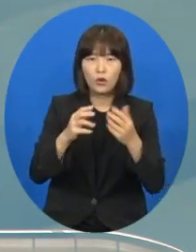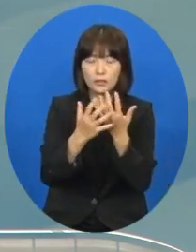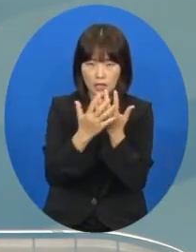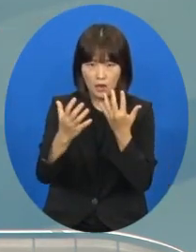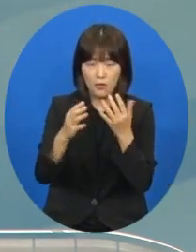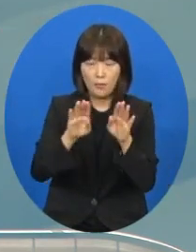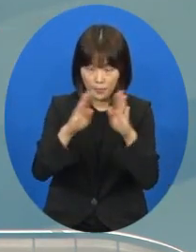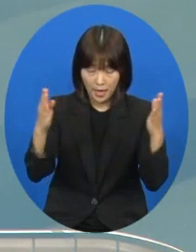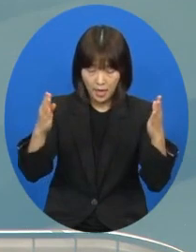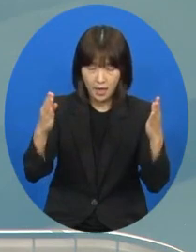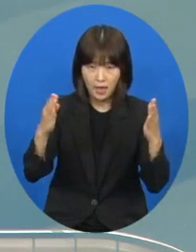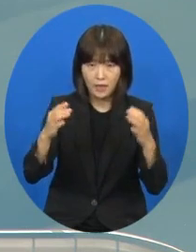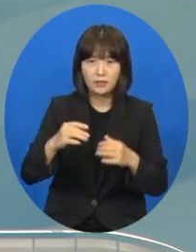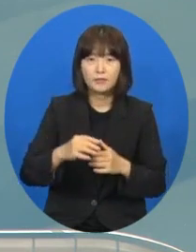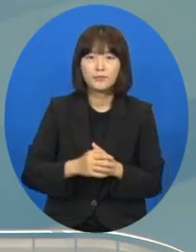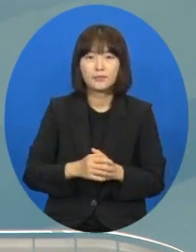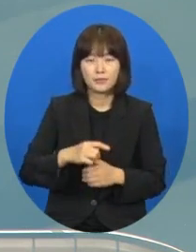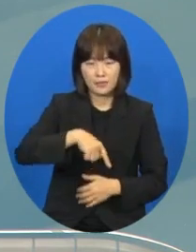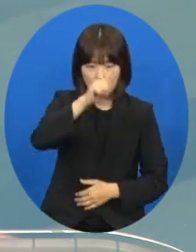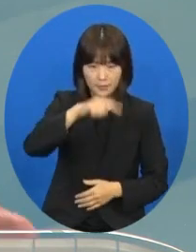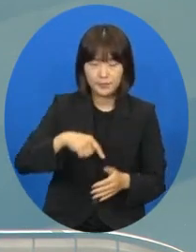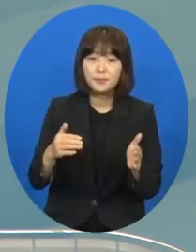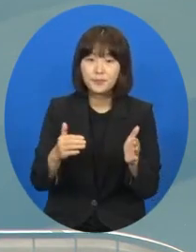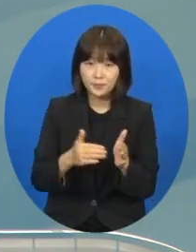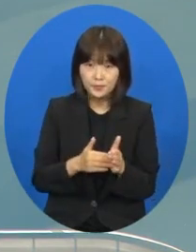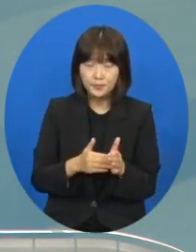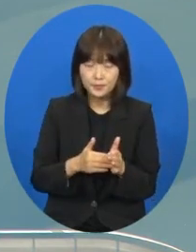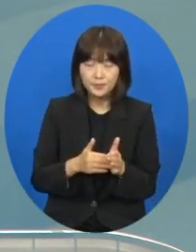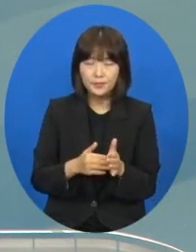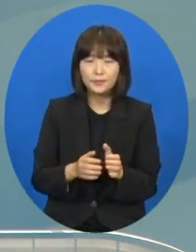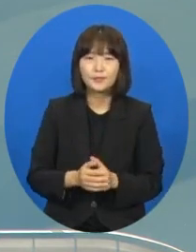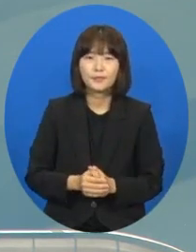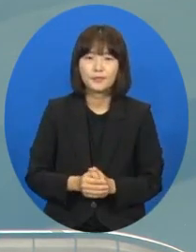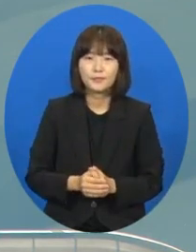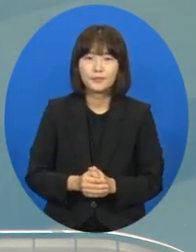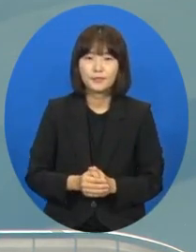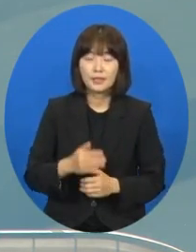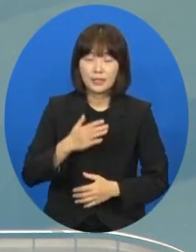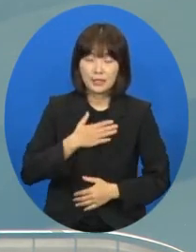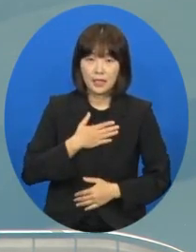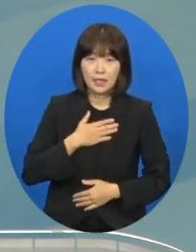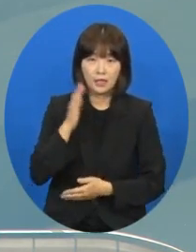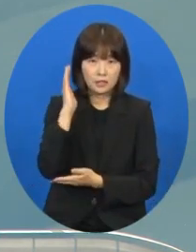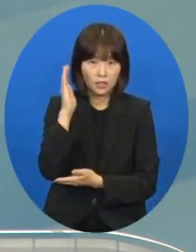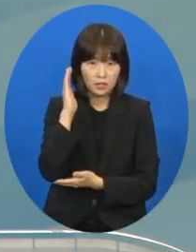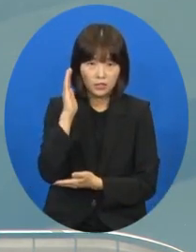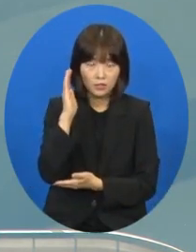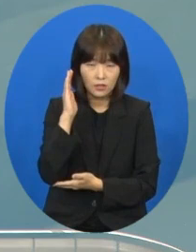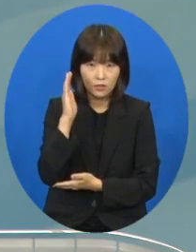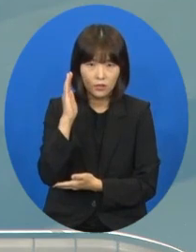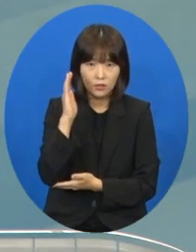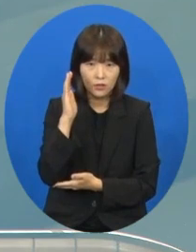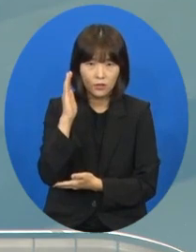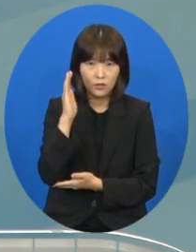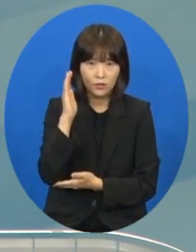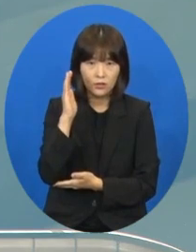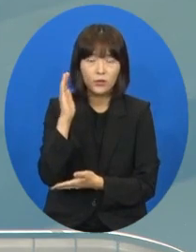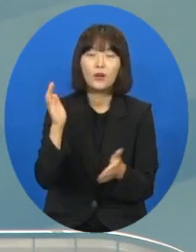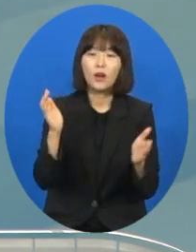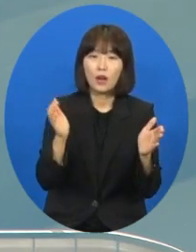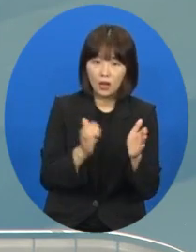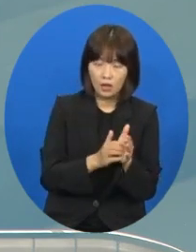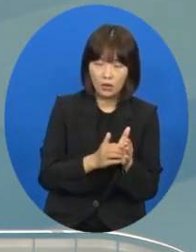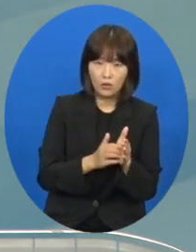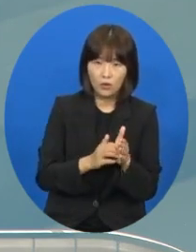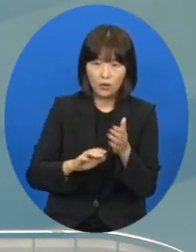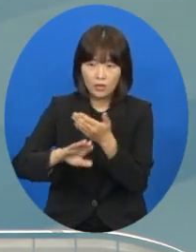있다가 이제 왔습니다. 그런데 제가 말씀을 전했고 어느 목사님 한